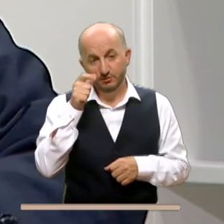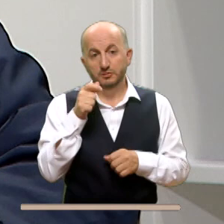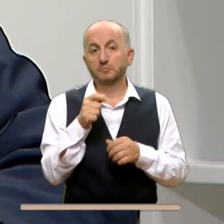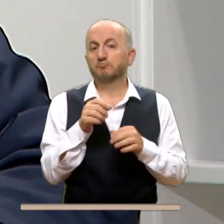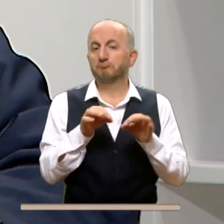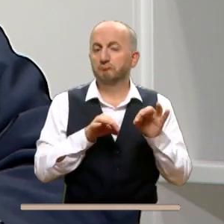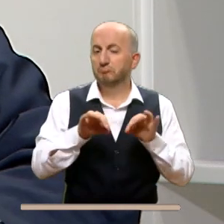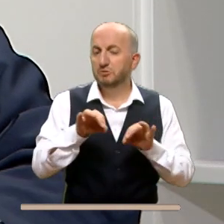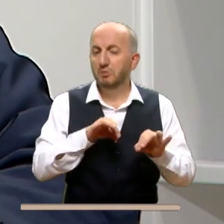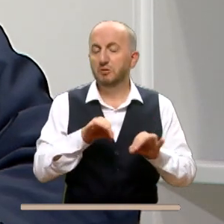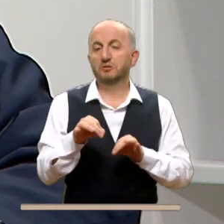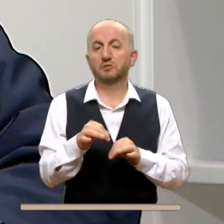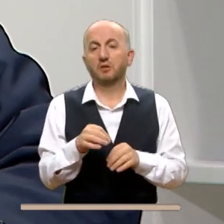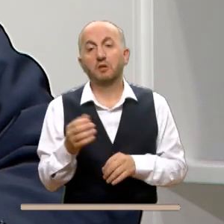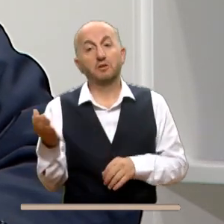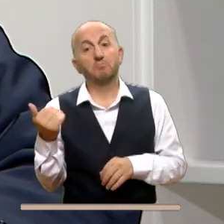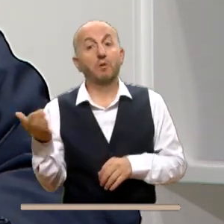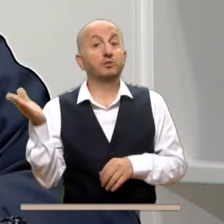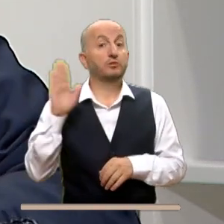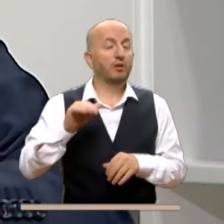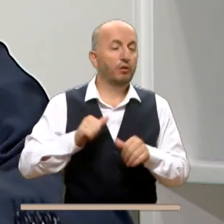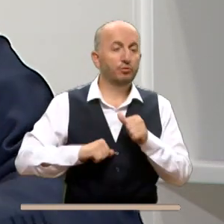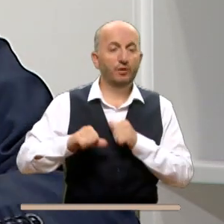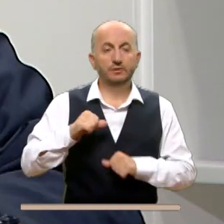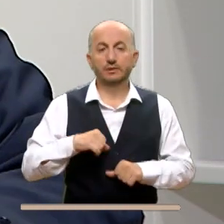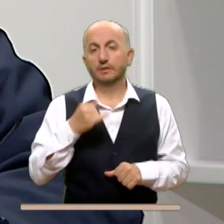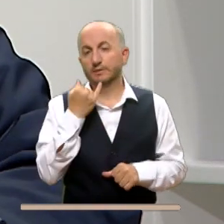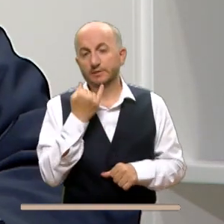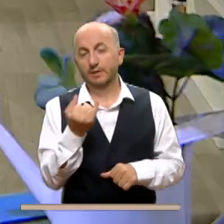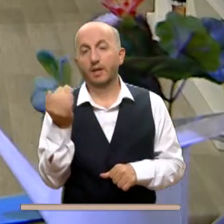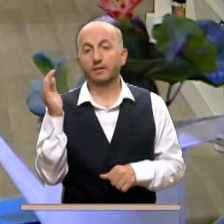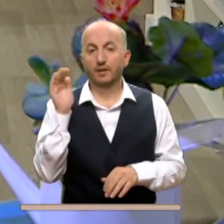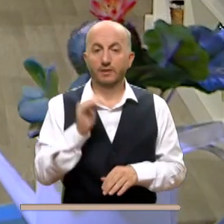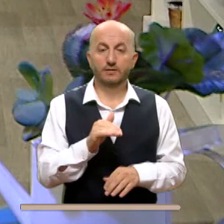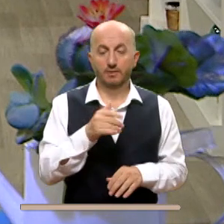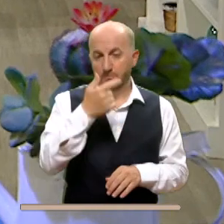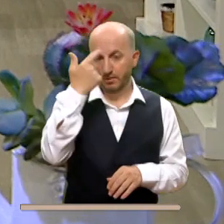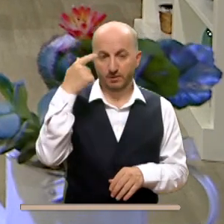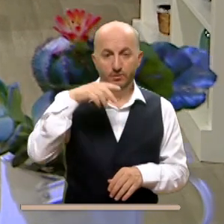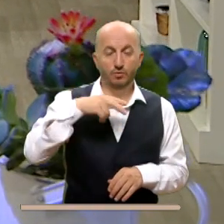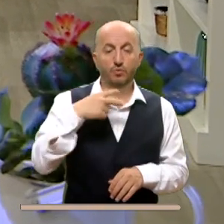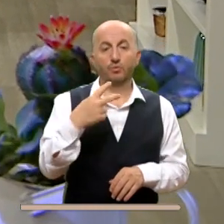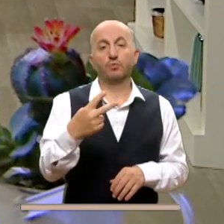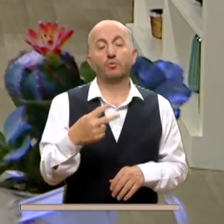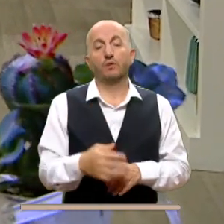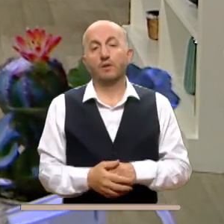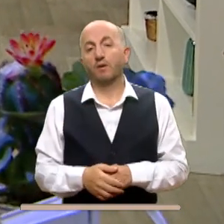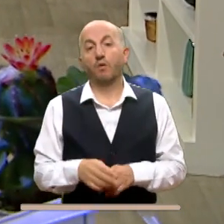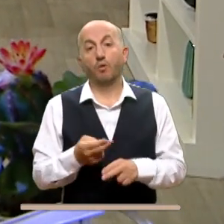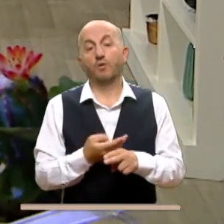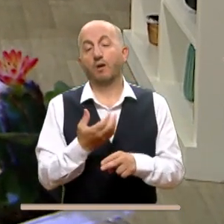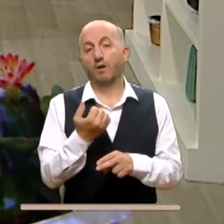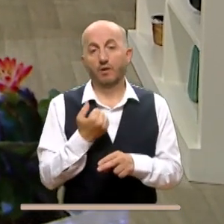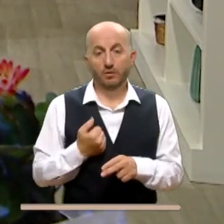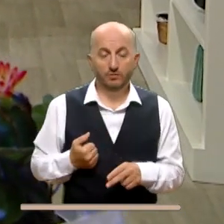gelip başka efendim üniversitelerden kütüphane uzmanlarının ziyaret ettiği belli yönüyle efendim örnek aldığı